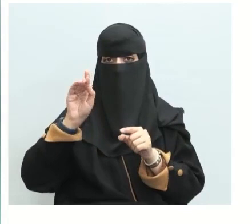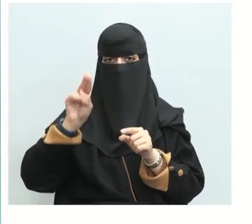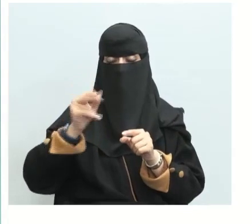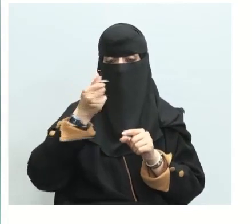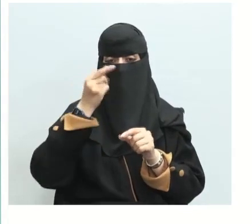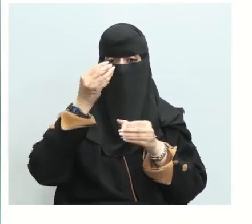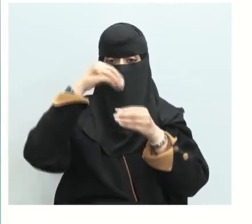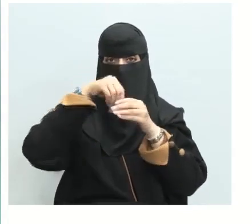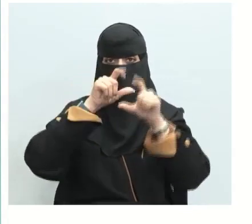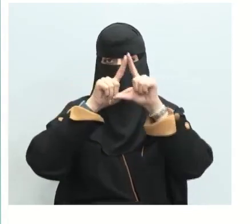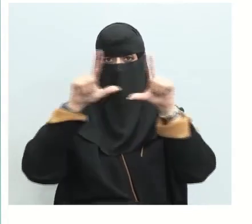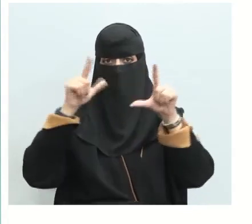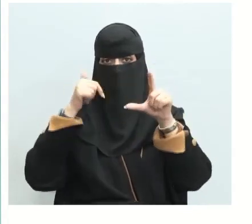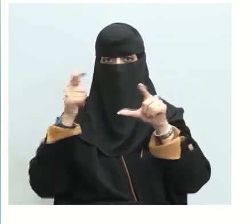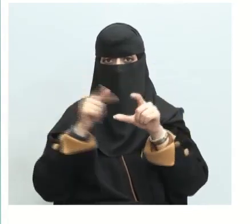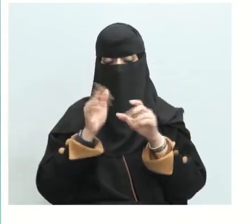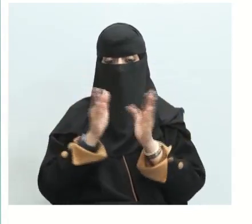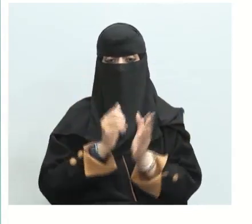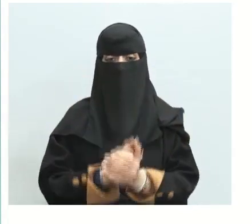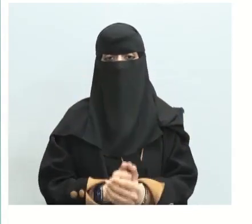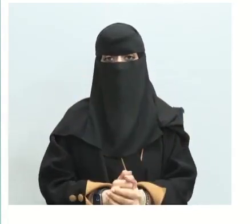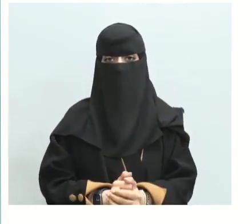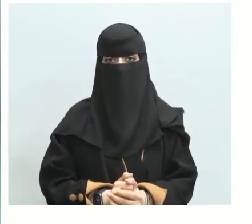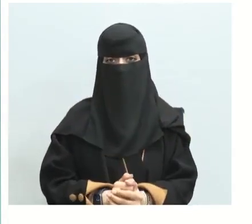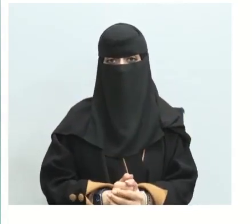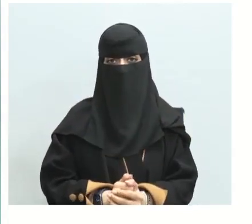كان داخل صفحة الـ HTML